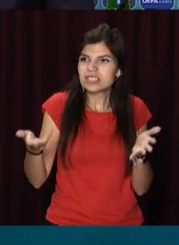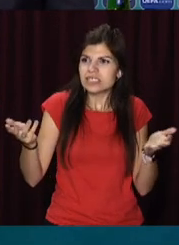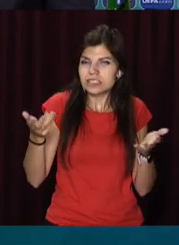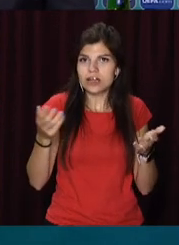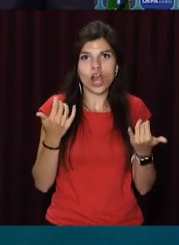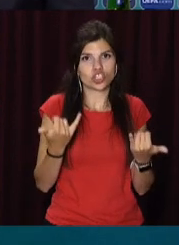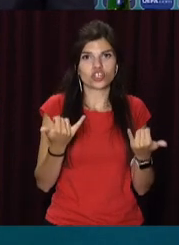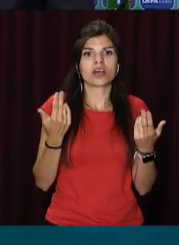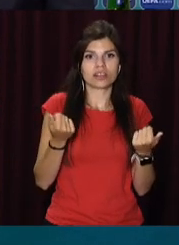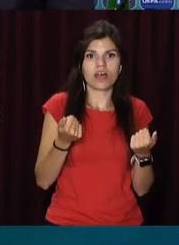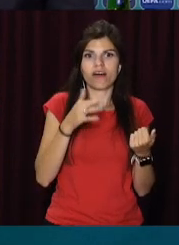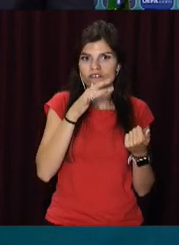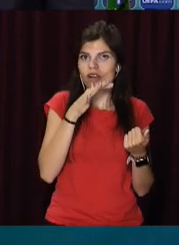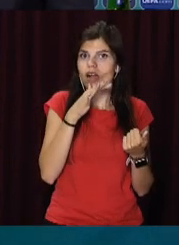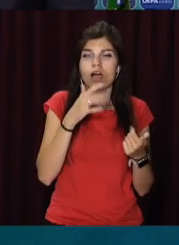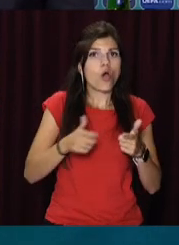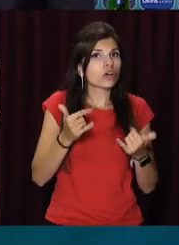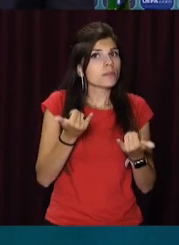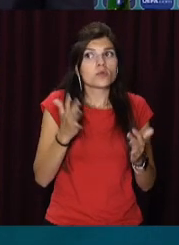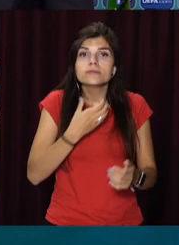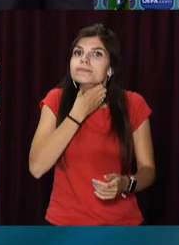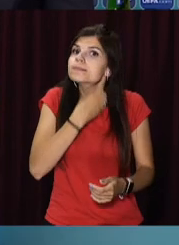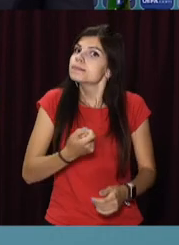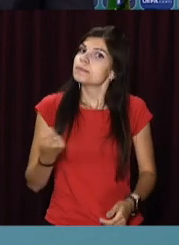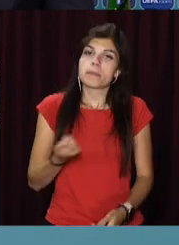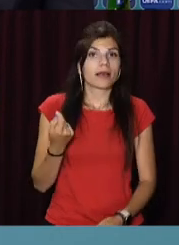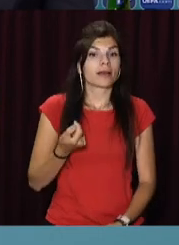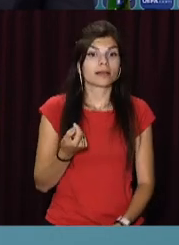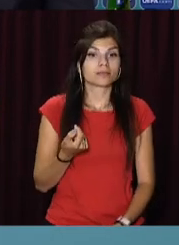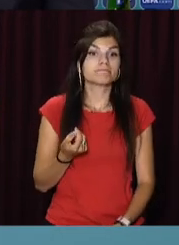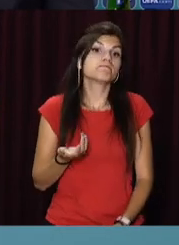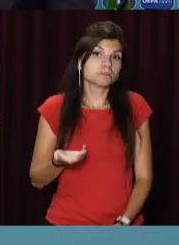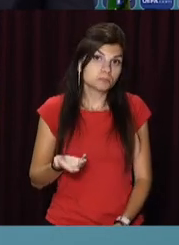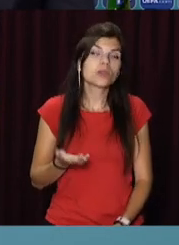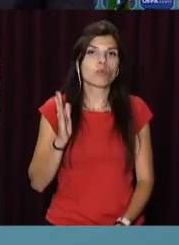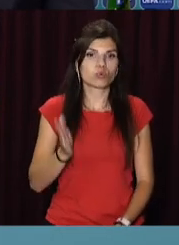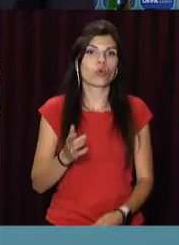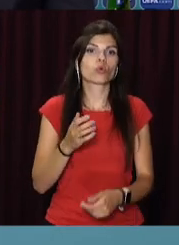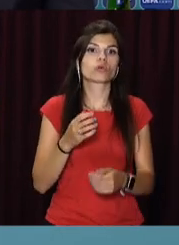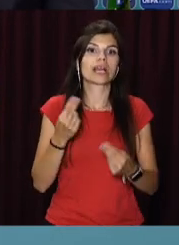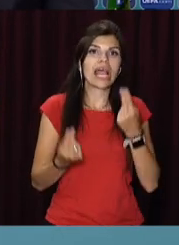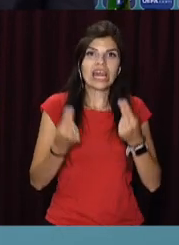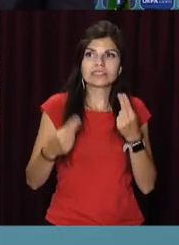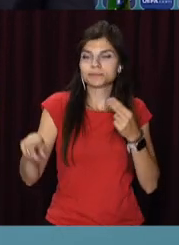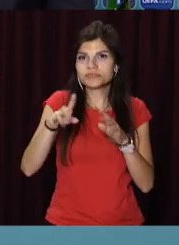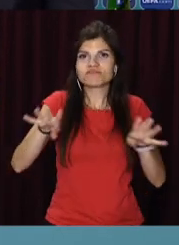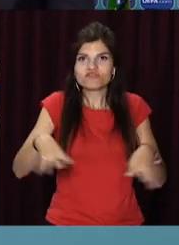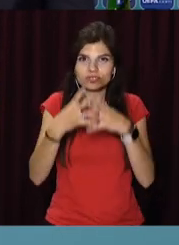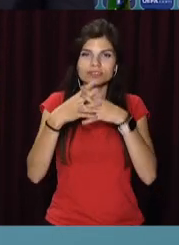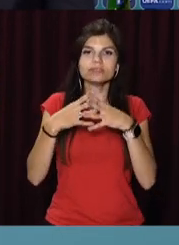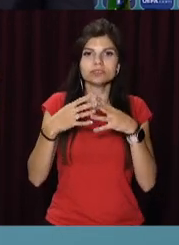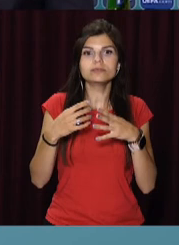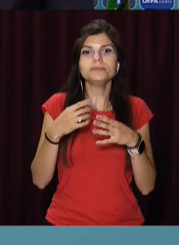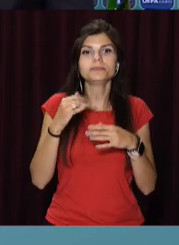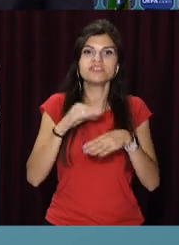Сейчас однозначно времени будет совершенно мало. Значит, будем восстанавливать игроков. И прежде всего,